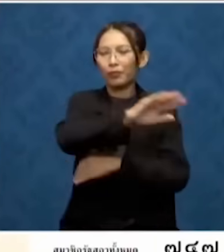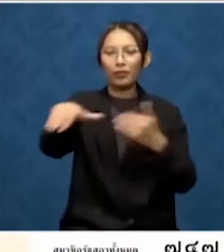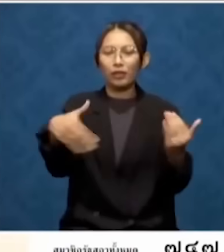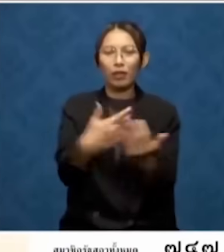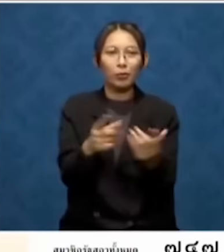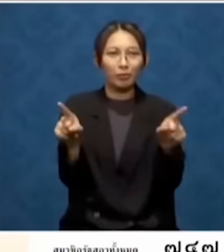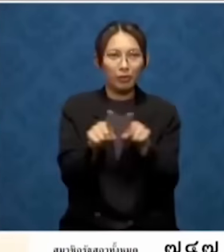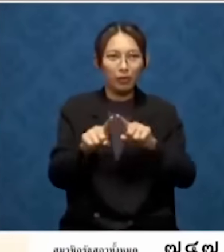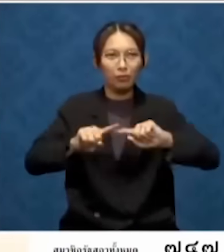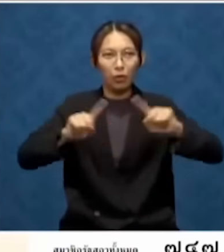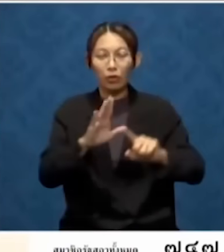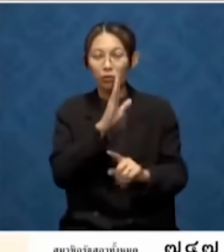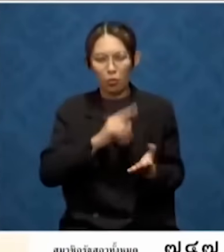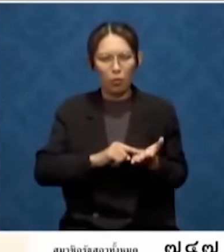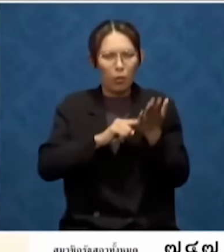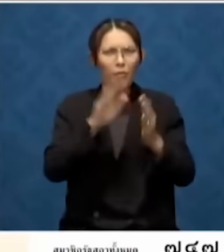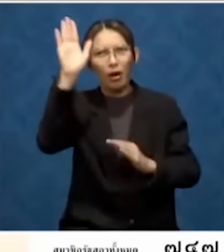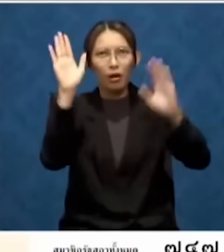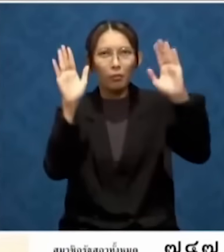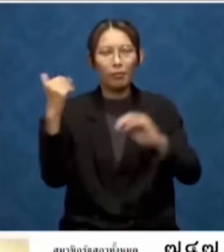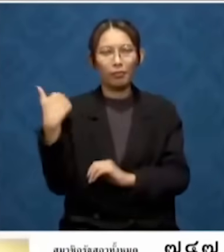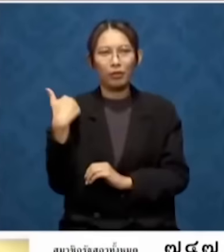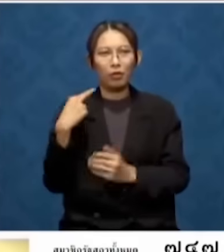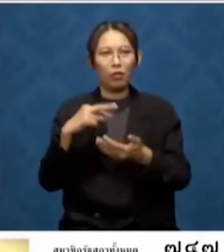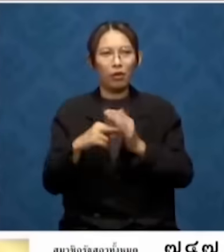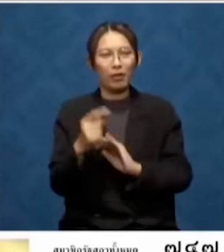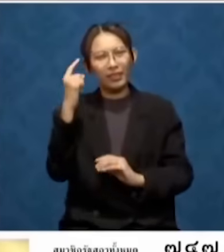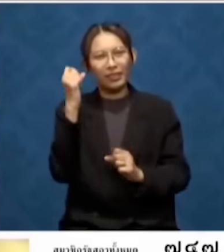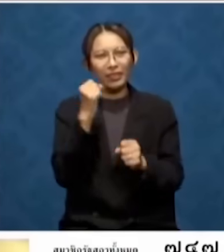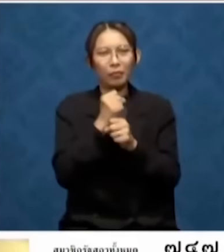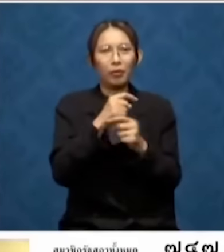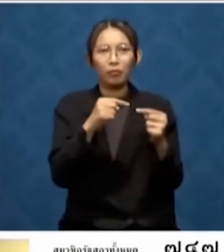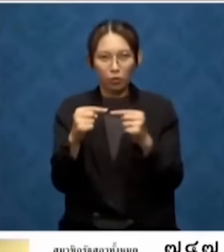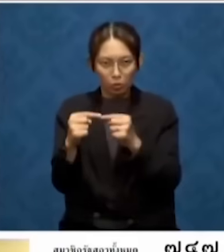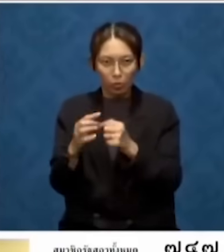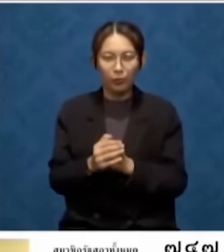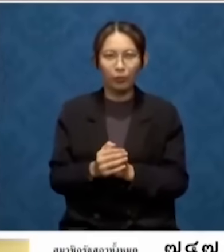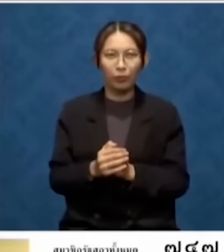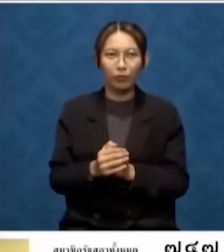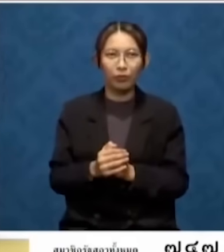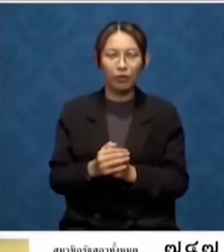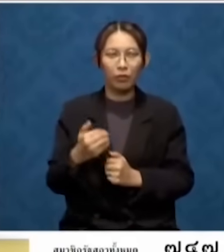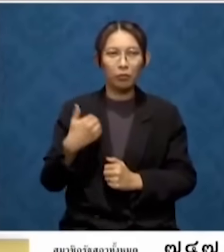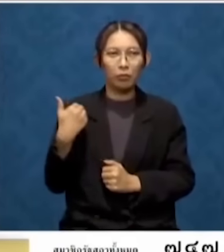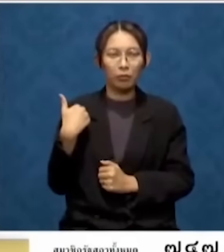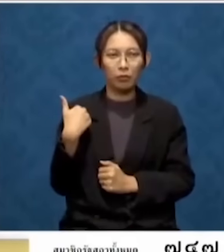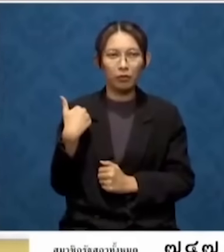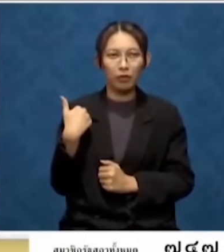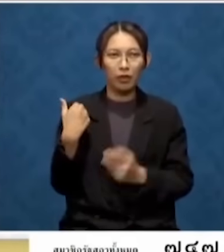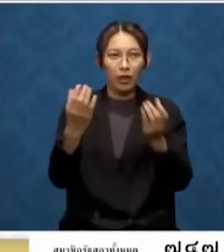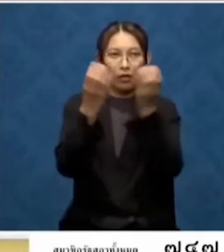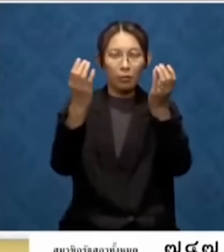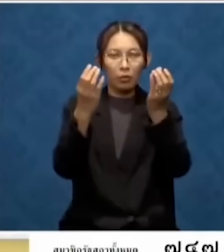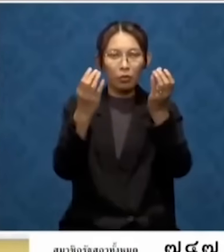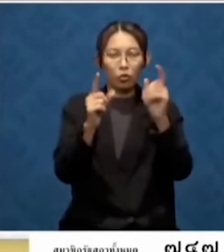แต่เมื่อมีผู้ประท้วงว่าควรจะได้เดินหน้าไปแล้วก็ให้ผมใช้ตามรัฐธรรมนูญ